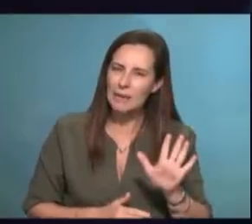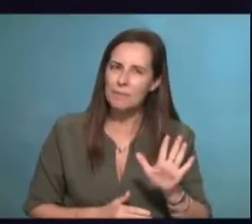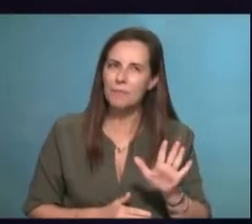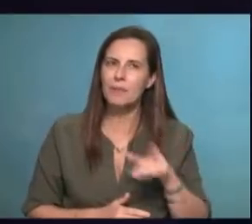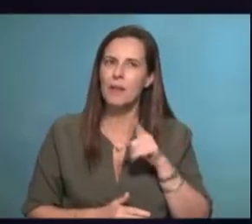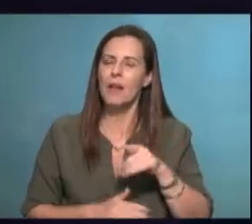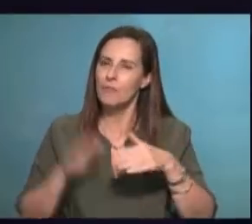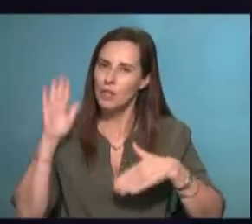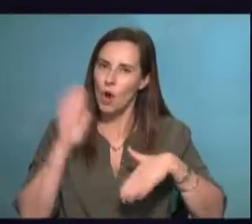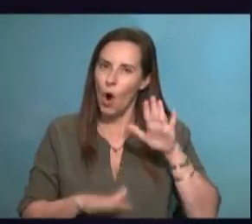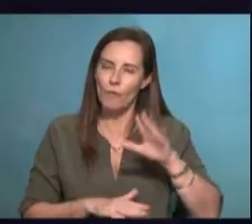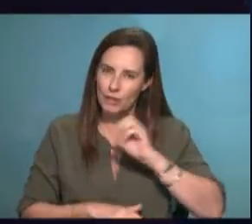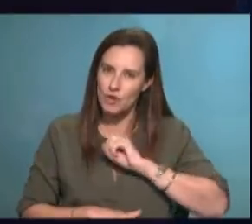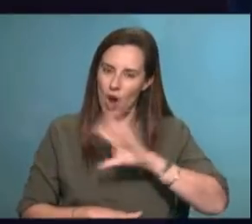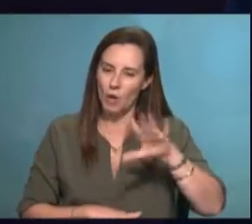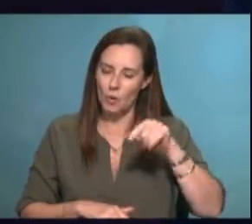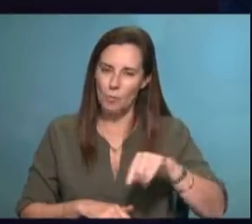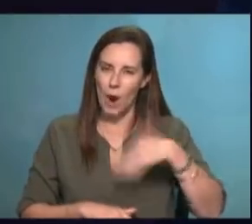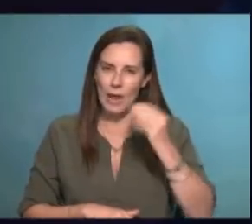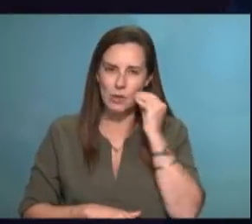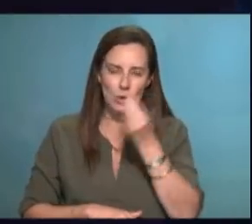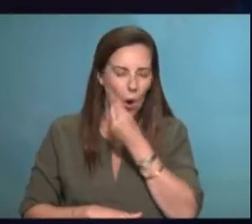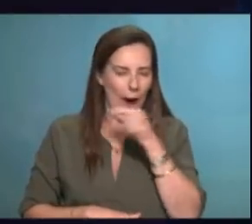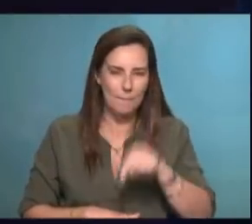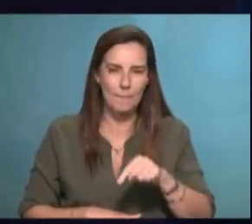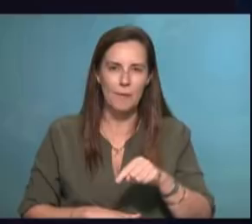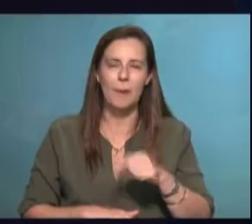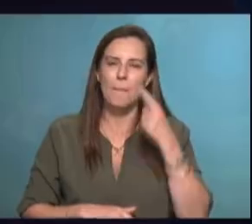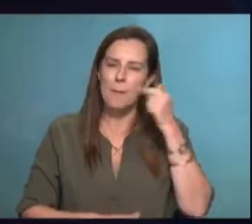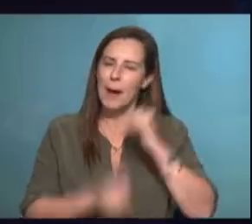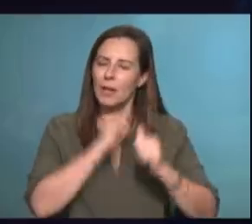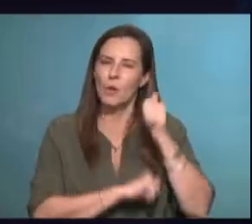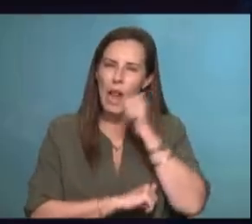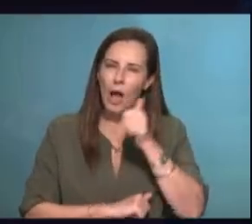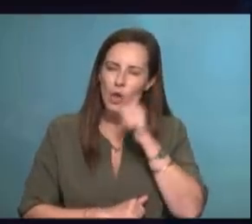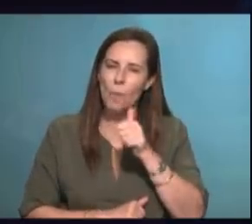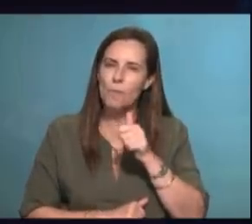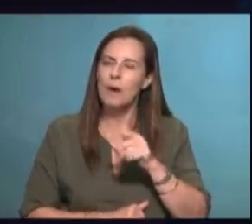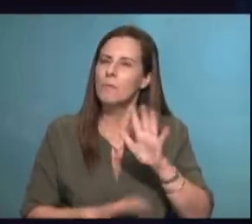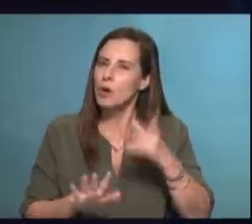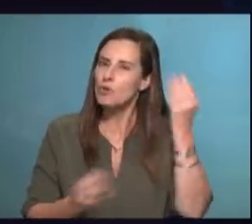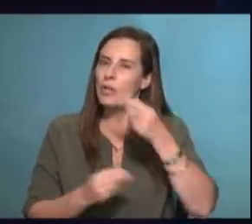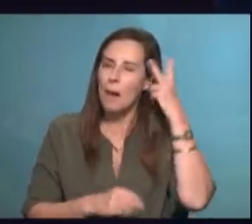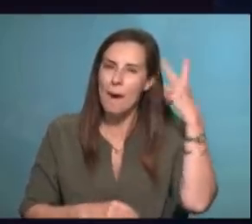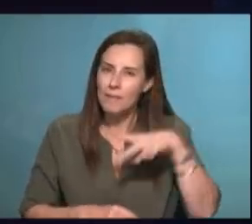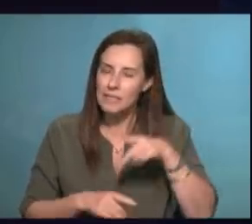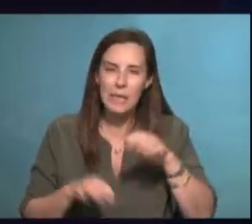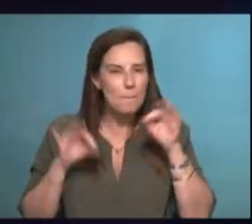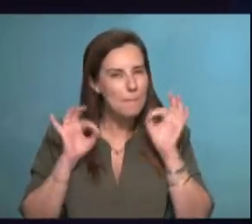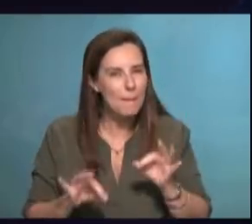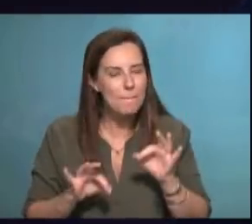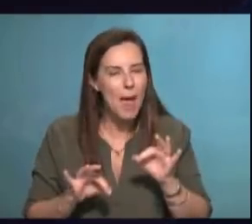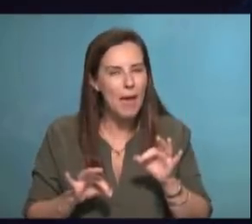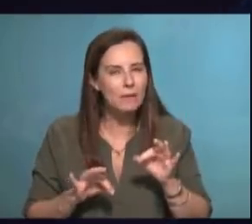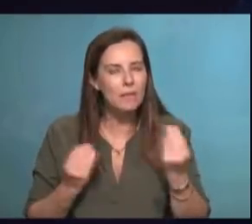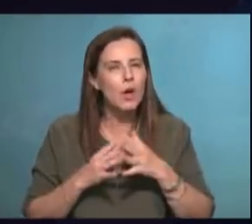רובם תשדרו כאן אחר הצהריים בכאן 11, מבט לאחור מדי יום, תובנות חדשות שלך, זה באמת מקבץ אדיר